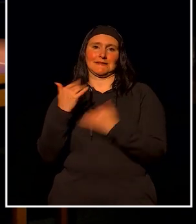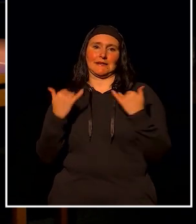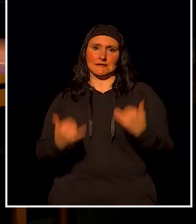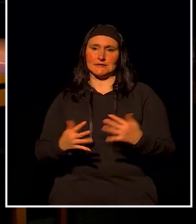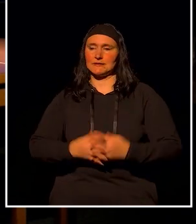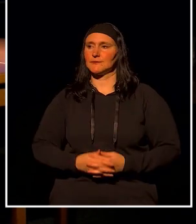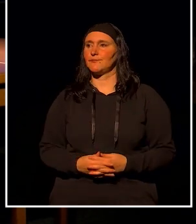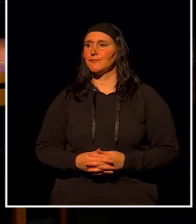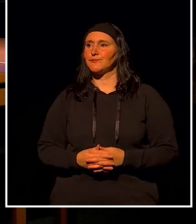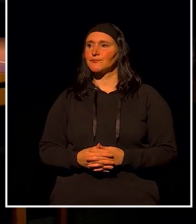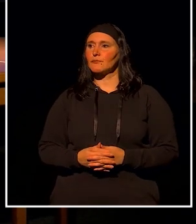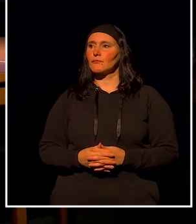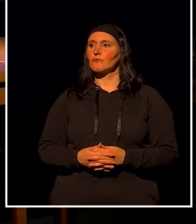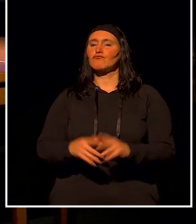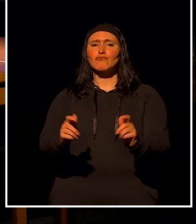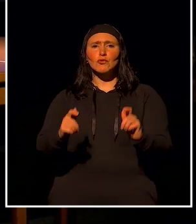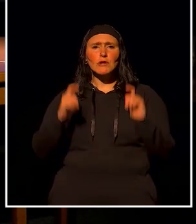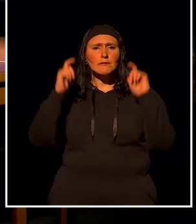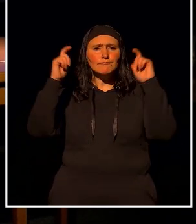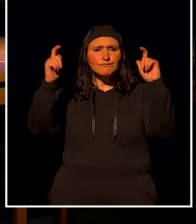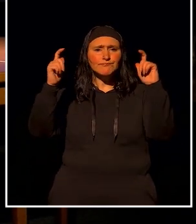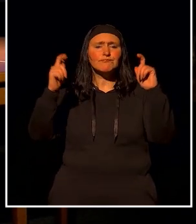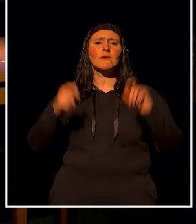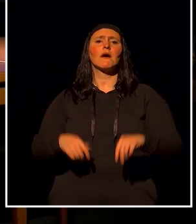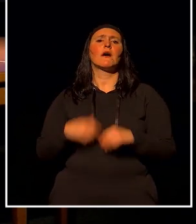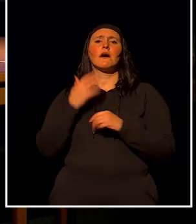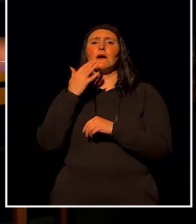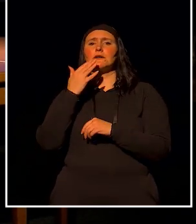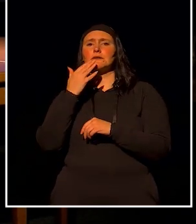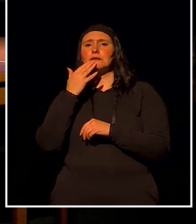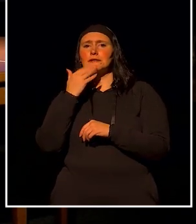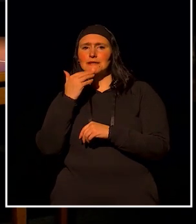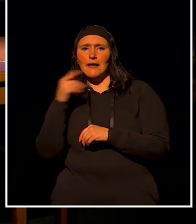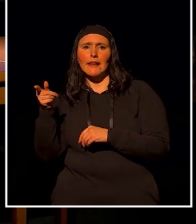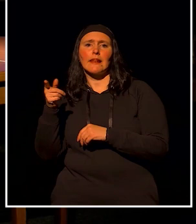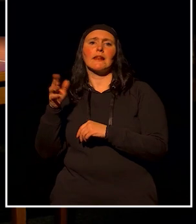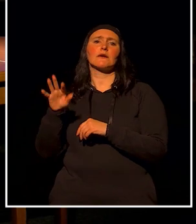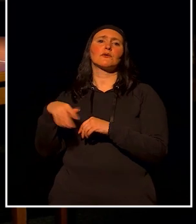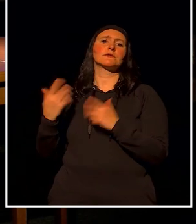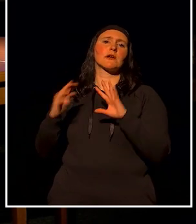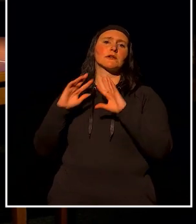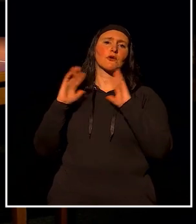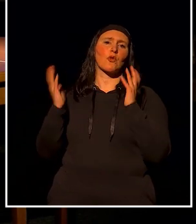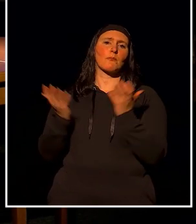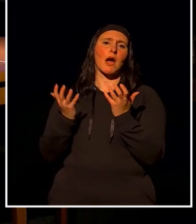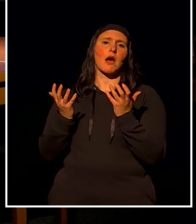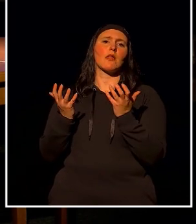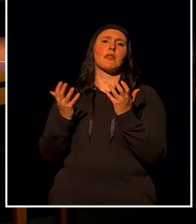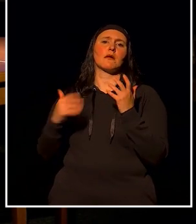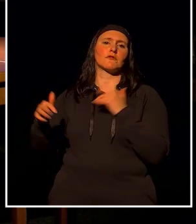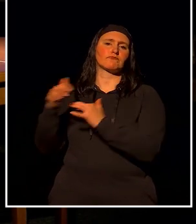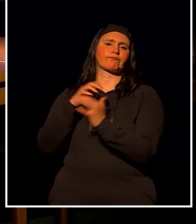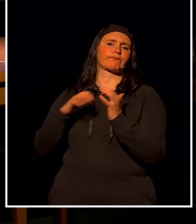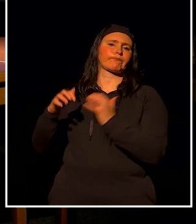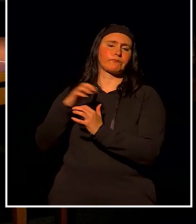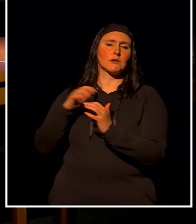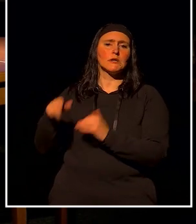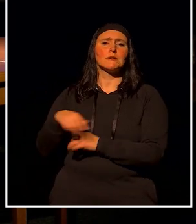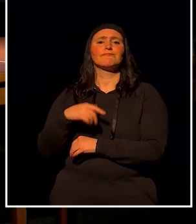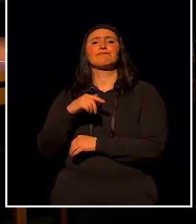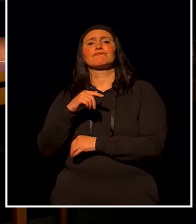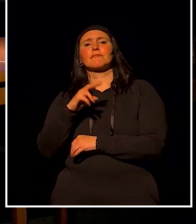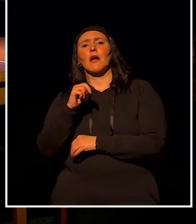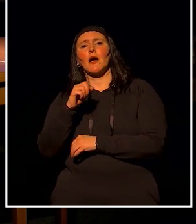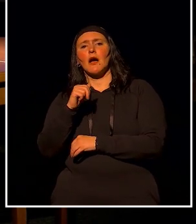Überschrift Israel und die globale Unruhe. Und meine beiden Gesprächspartner sind Nathan Schneider und Thomas